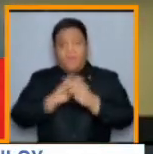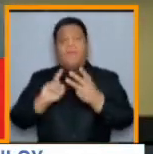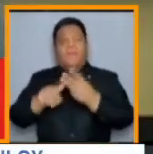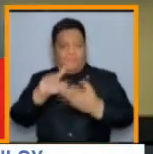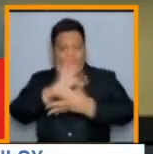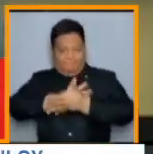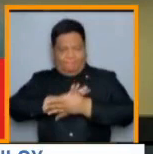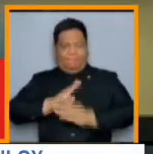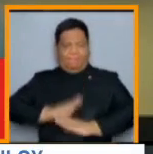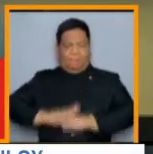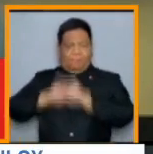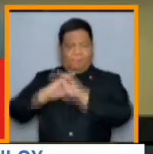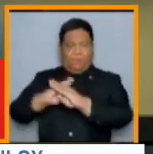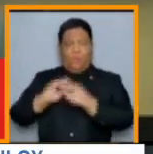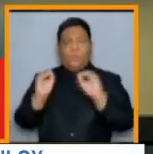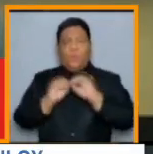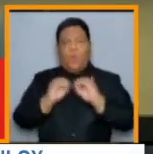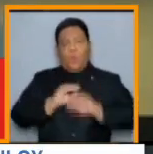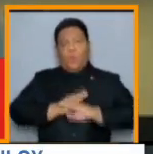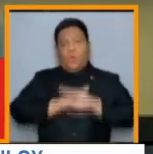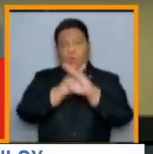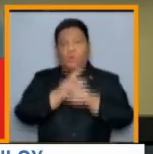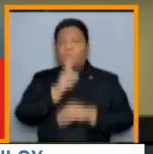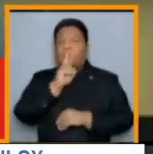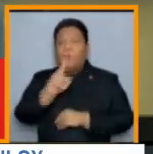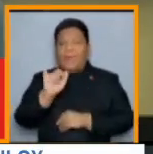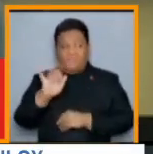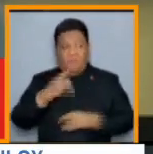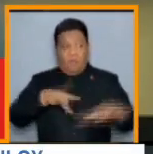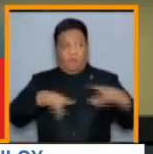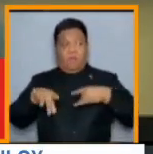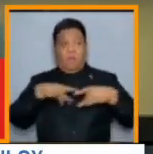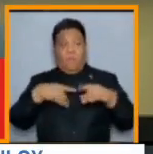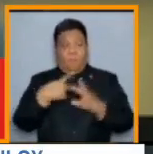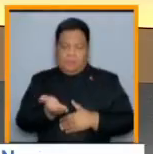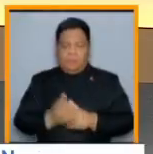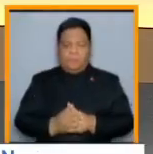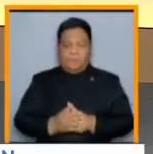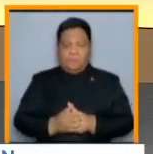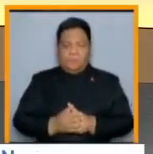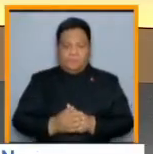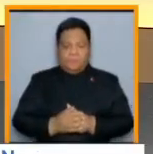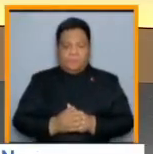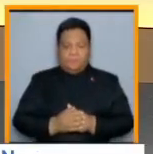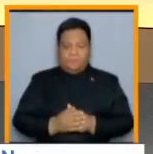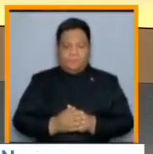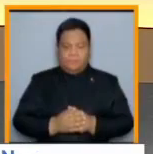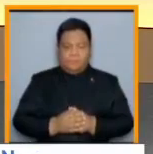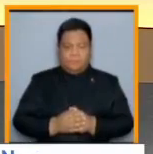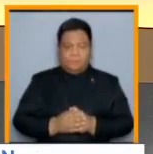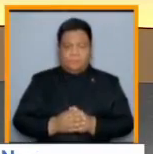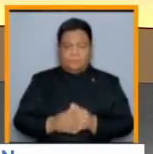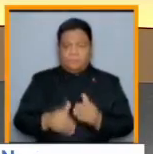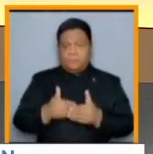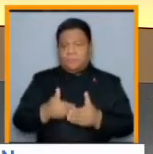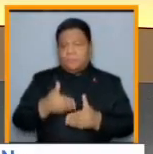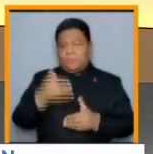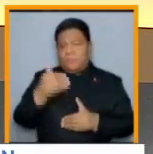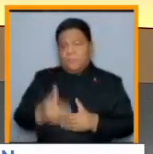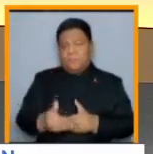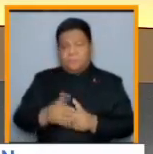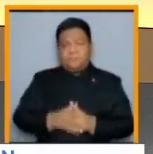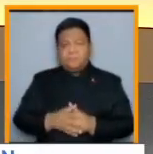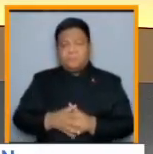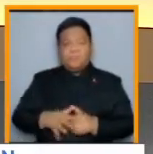yung chance na mamatay tayo pag nagpatong-patong itong mga virus at bakterya na ito. High risk na muli ang buong Pilipinas sa COVID-19